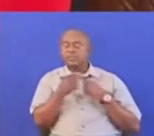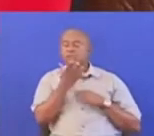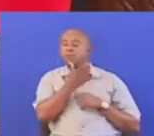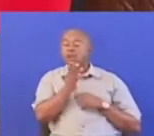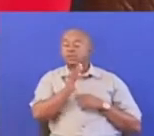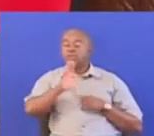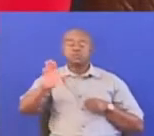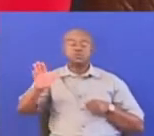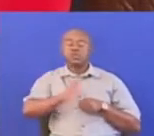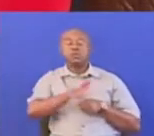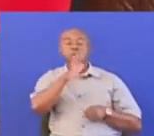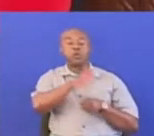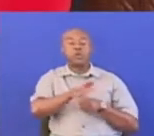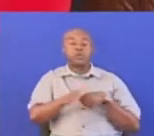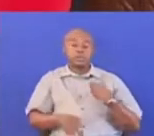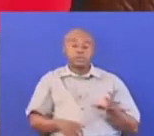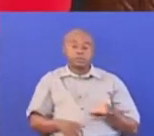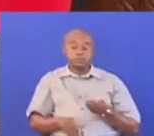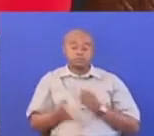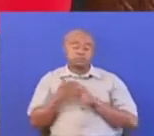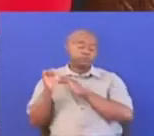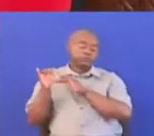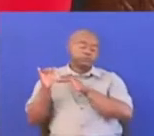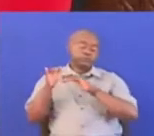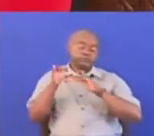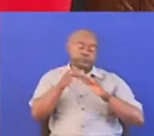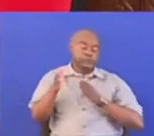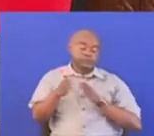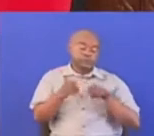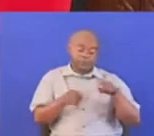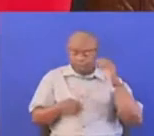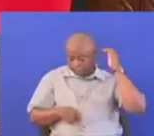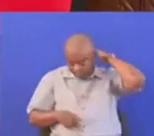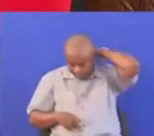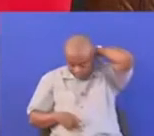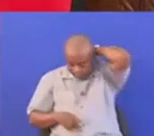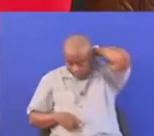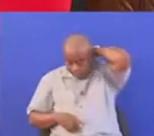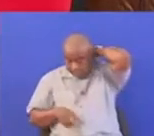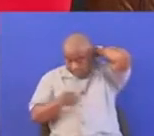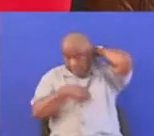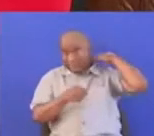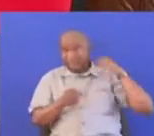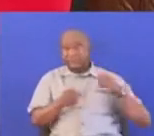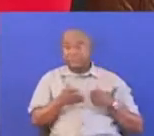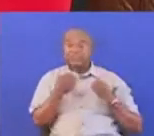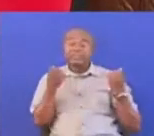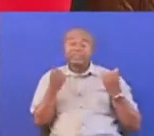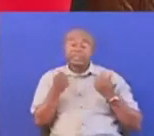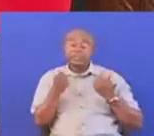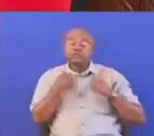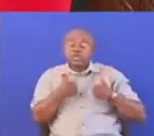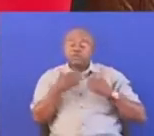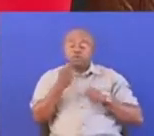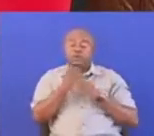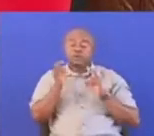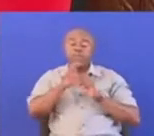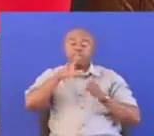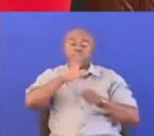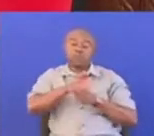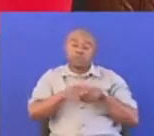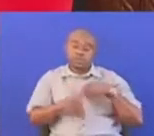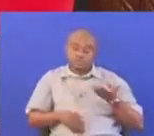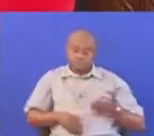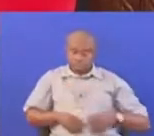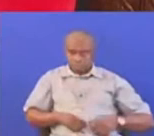yaweze kuwepo kwa wingi na kwenda kwenye ziwa hili ambalo litatengeneza umeme mwingi ambao tunaweza